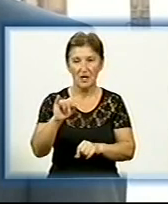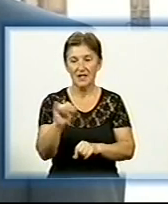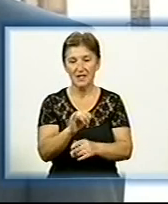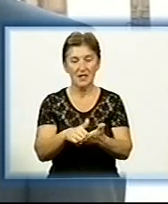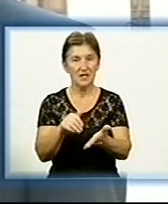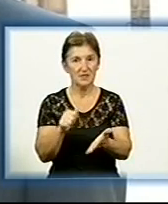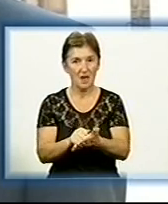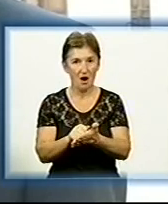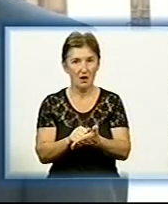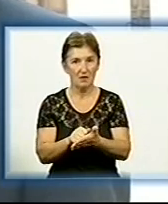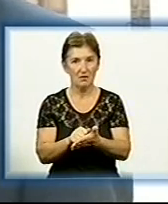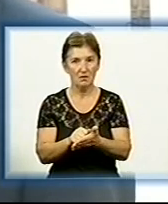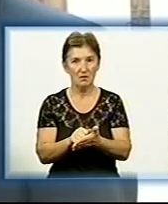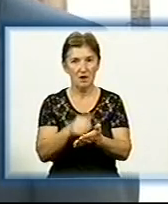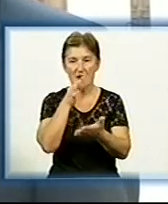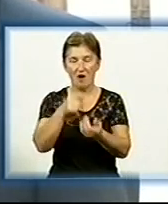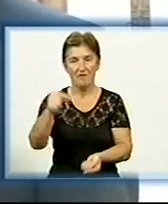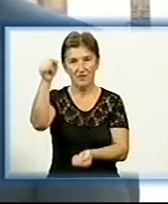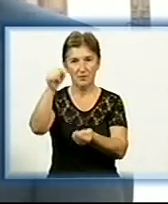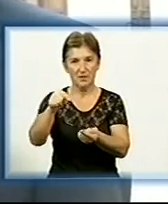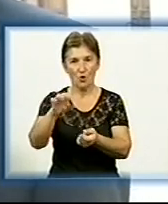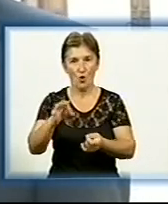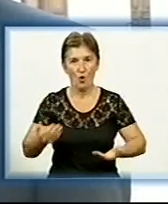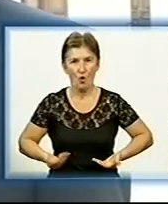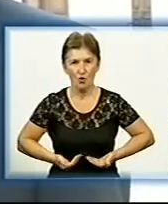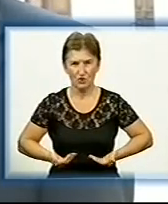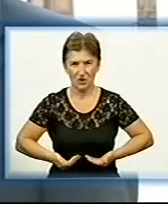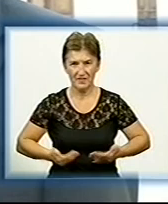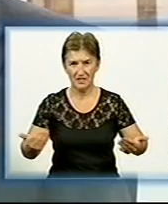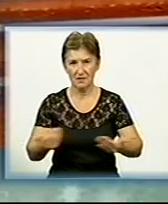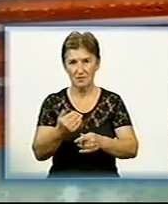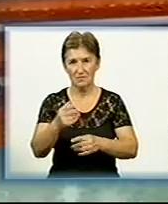для відповідного оживлення будівельної галузі.